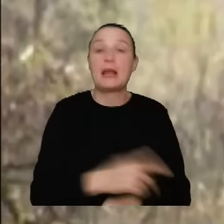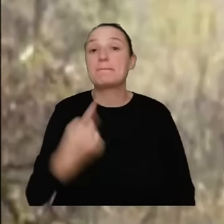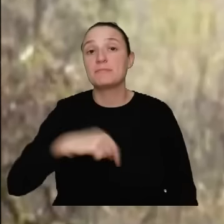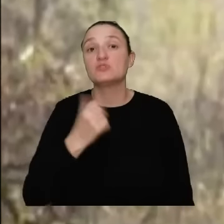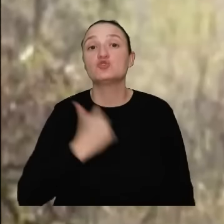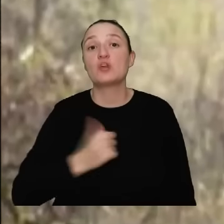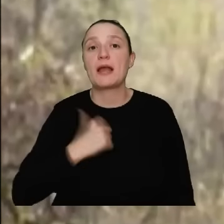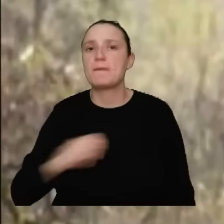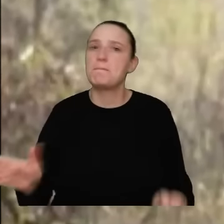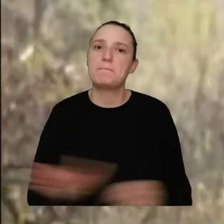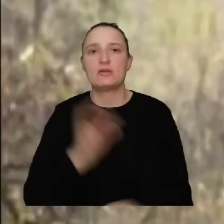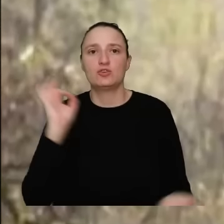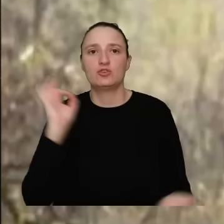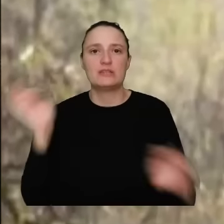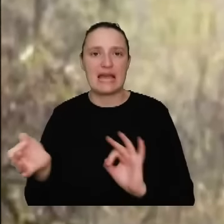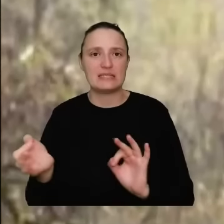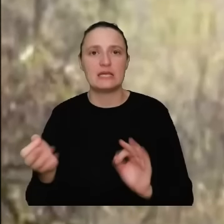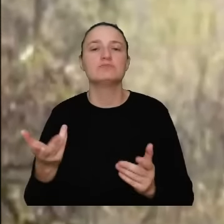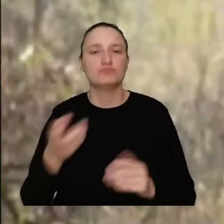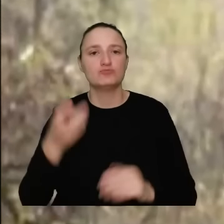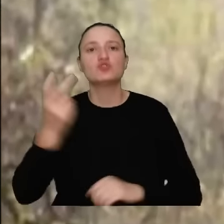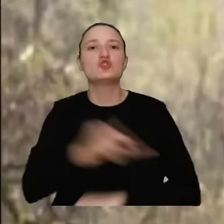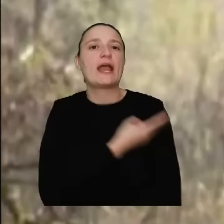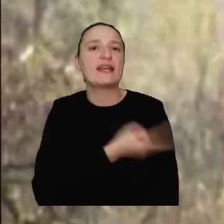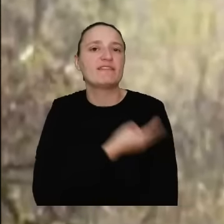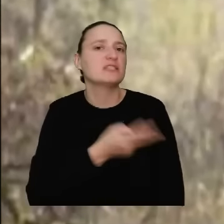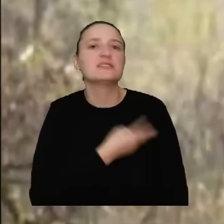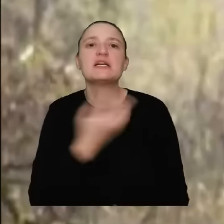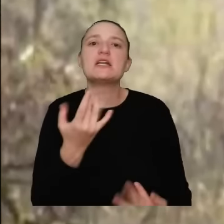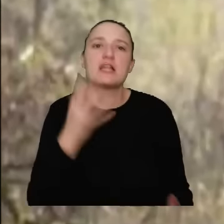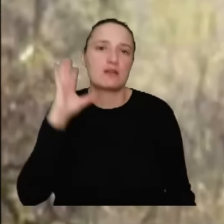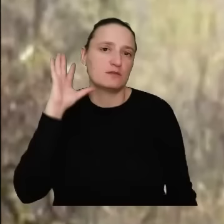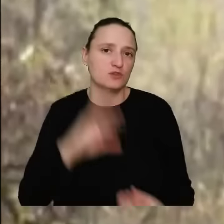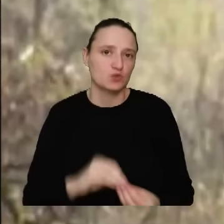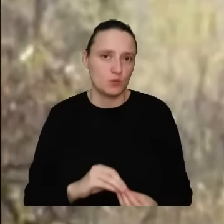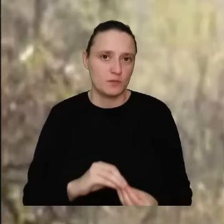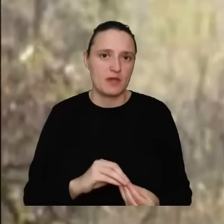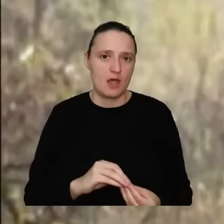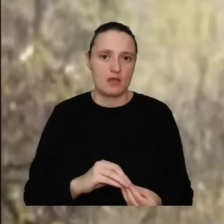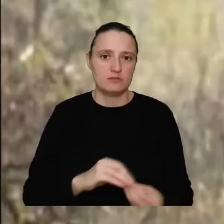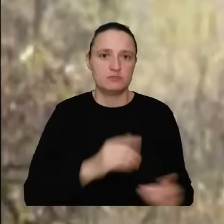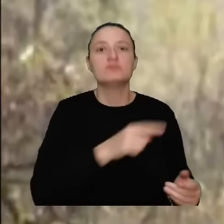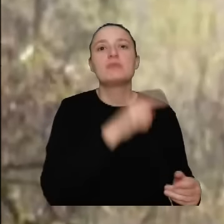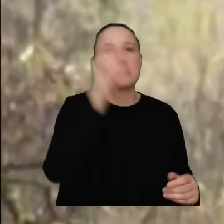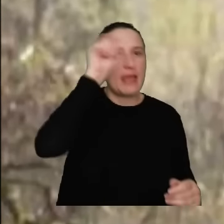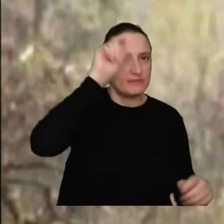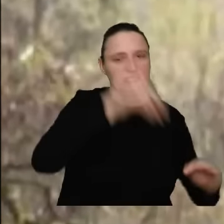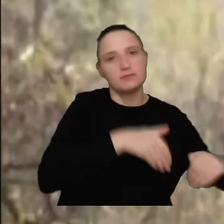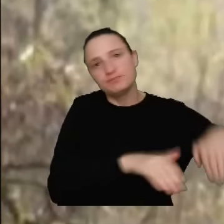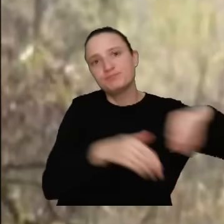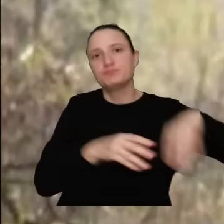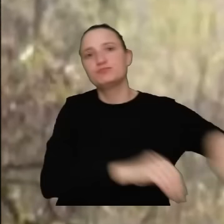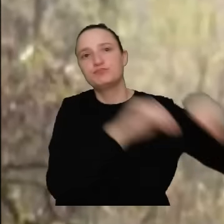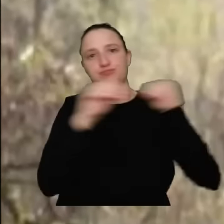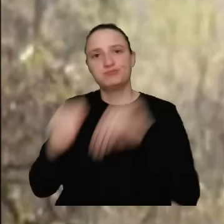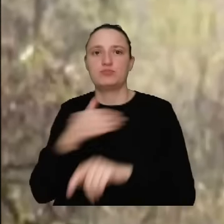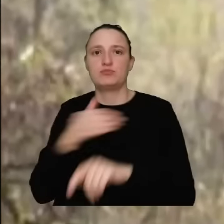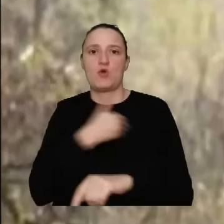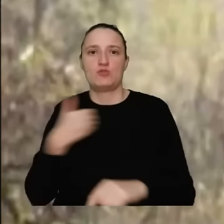takie pełne dane statystyczne z czerwca, które pokażą, jak duża jest ta fala cofnięć i wątpliwych